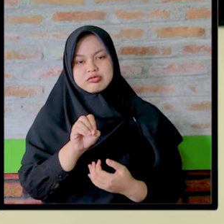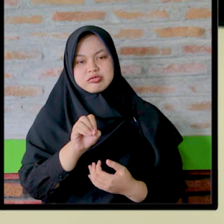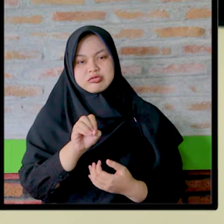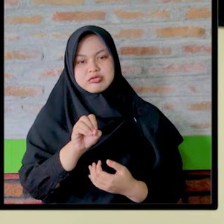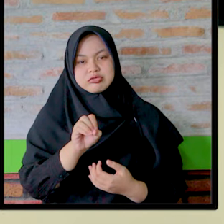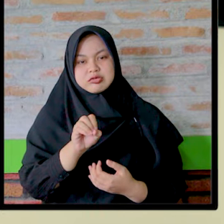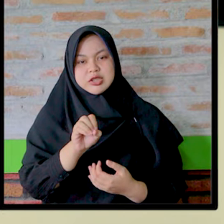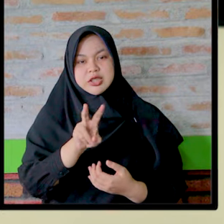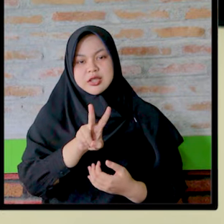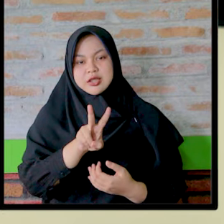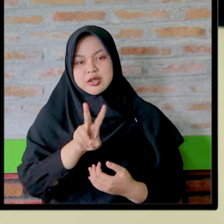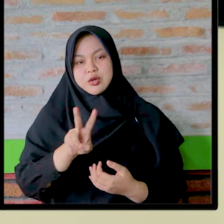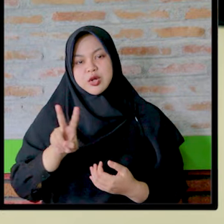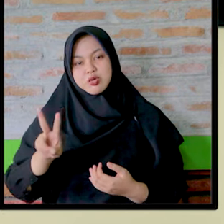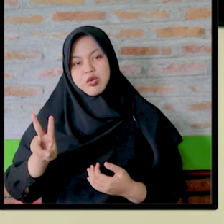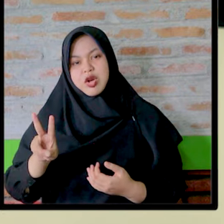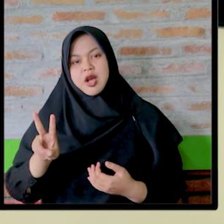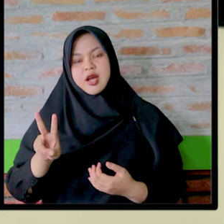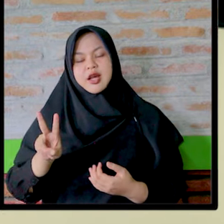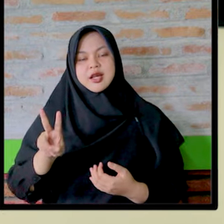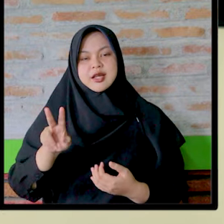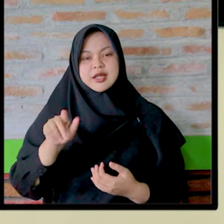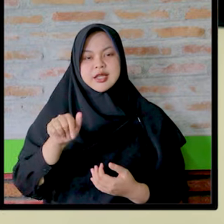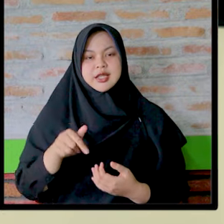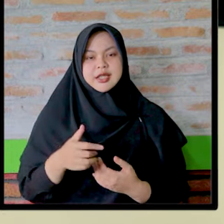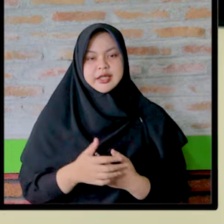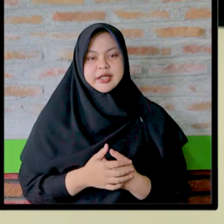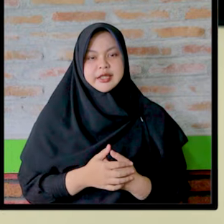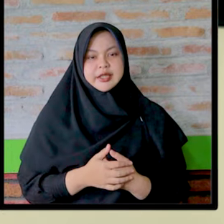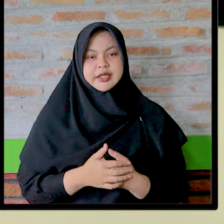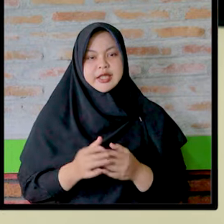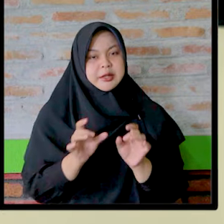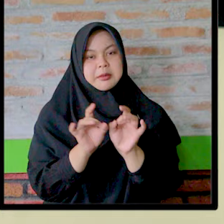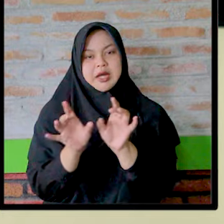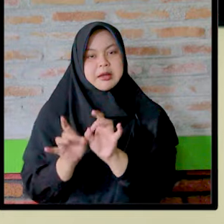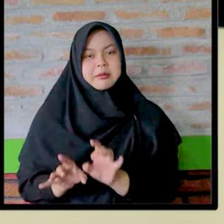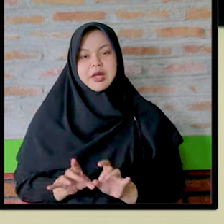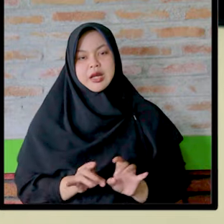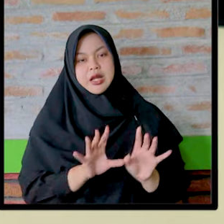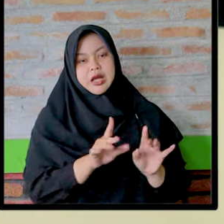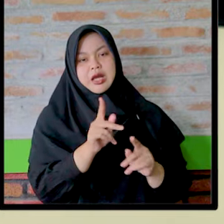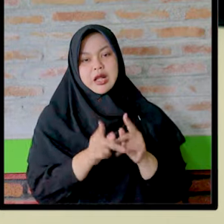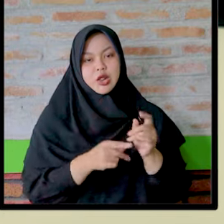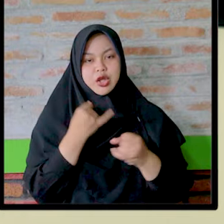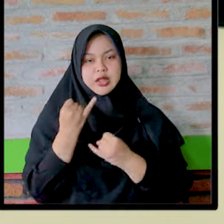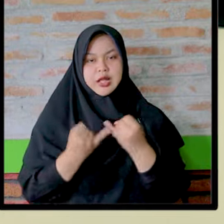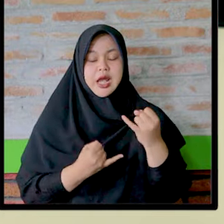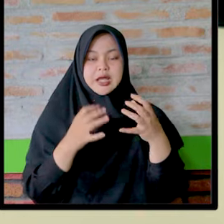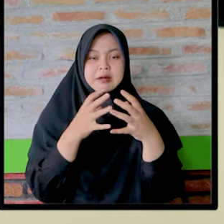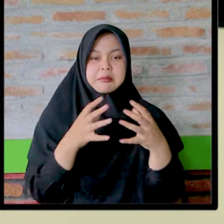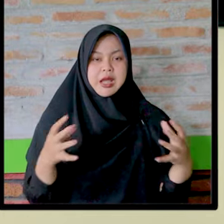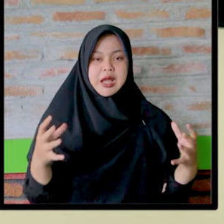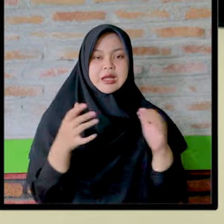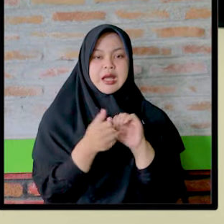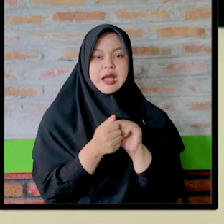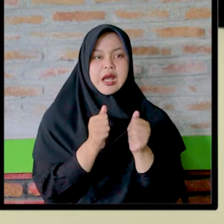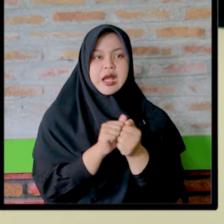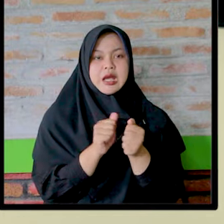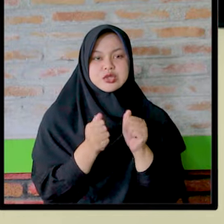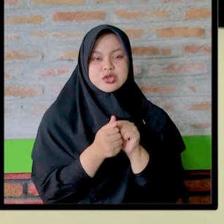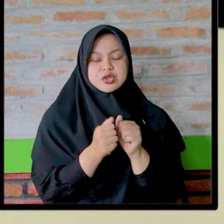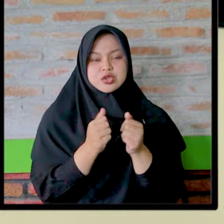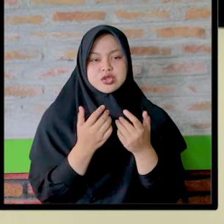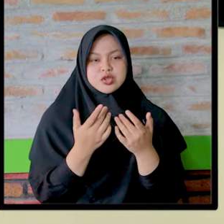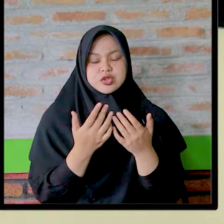2022 ini ee berbeda-beda ya kalau yang terakhir ini banyaknya yang kasus nah ini